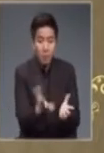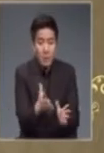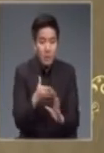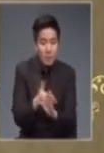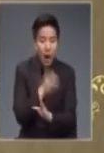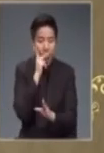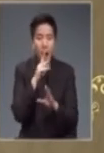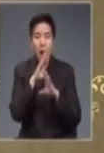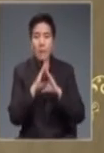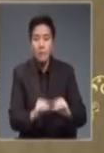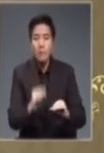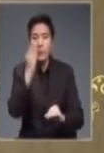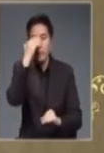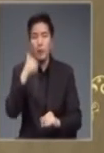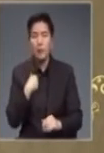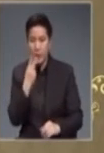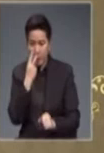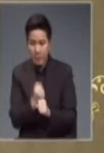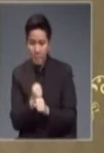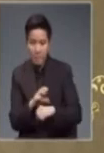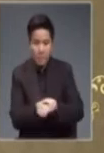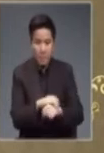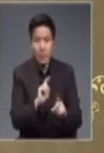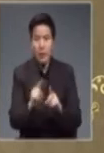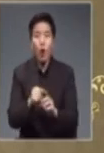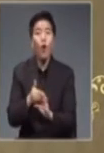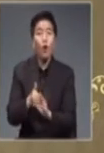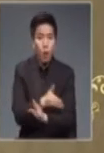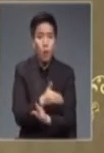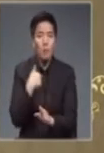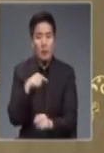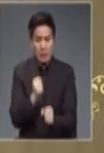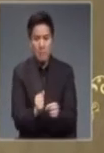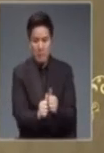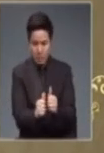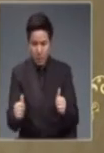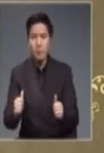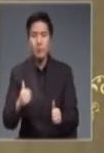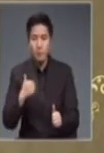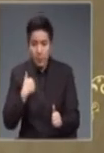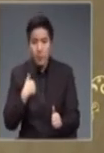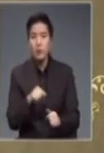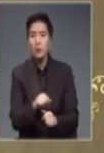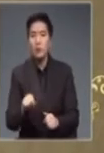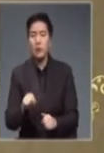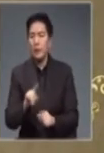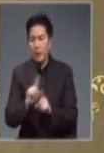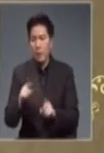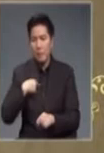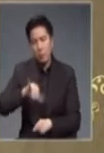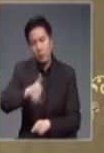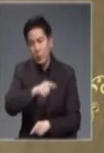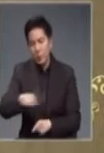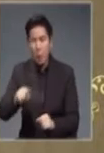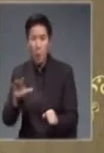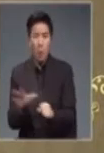ก็ขอให้หน่วยงานภาครัฐนะครับทั้งกระทรวงมหาดไทยกระทรวงเกษตรกระทรวงแรงงานกระทรวงศึกษาธิการและหน่วยงานอื่นๆได้ให้ความสำคัญกับ